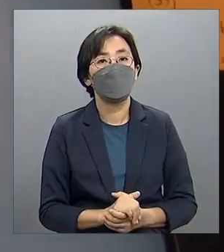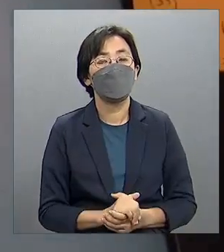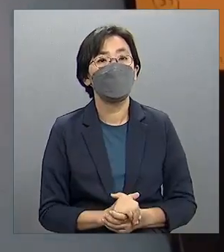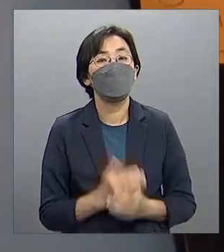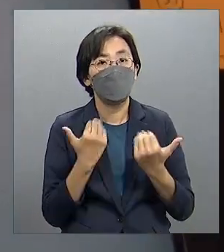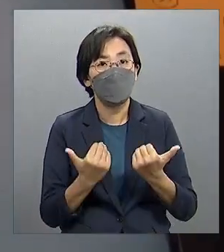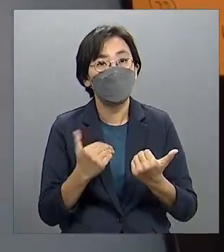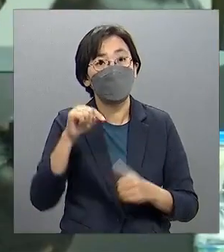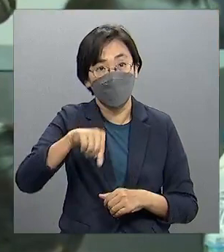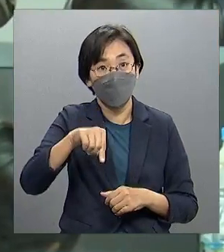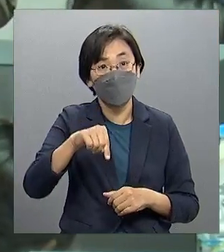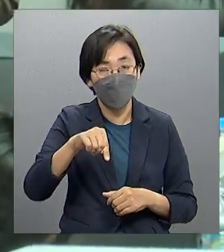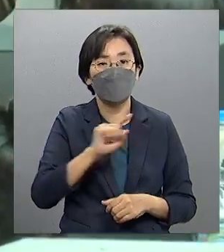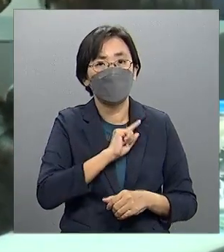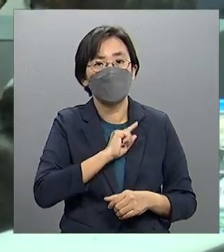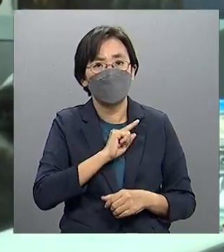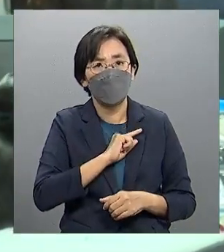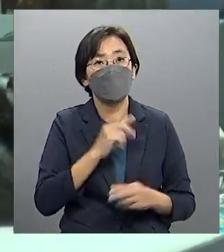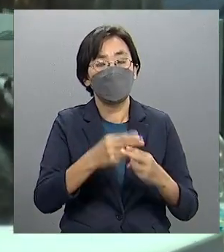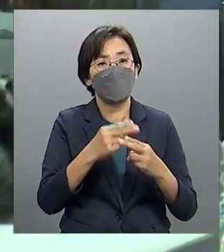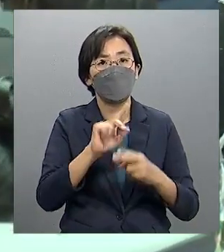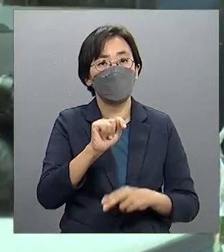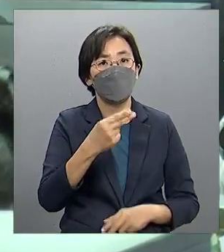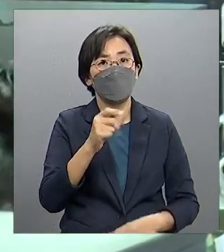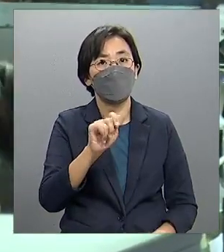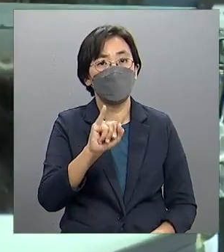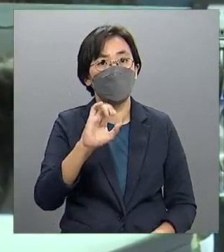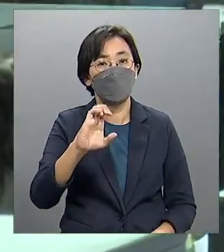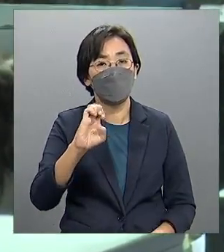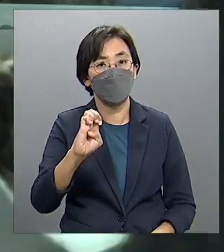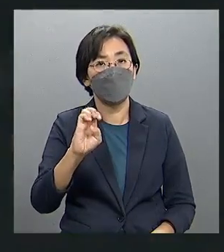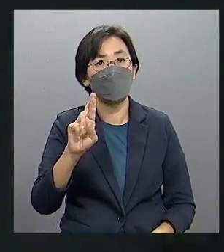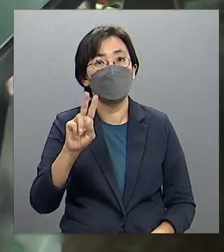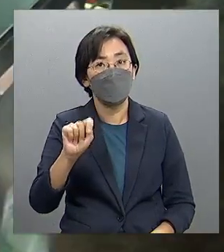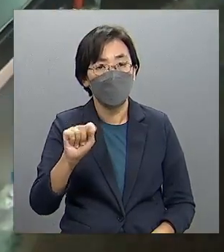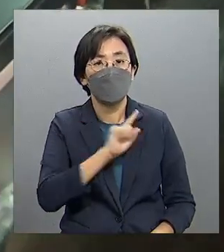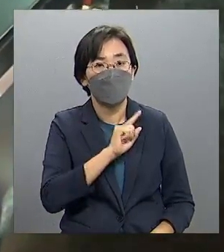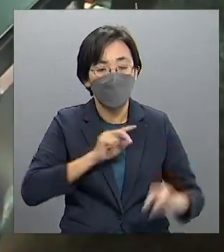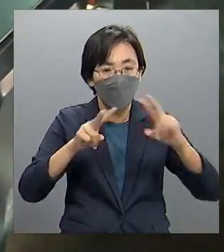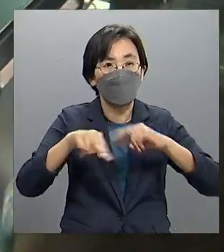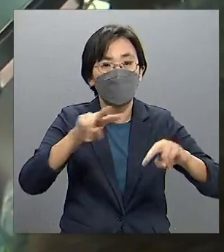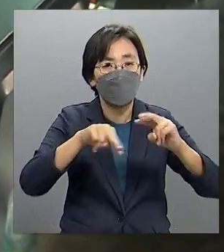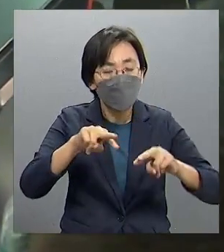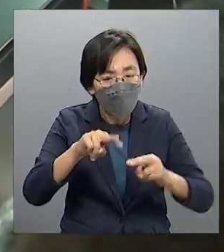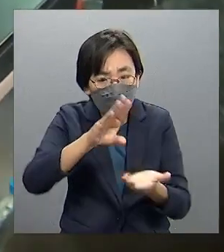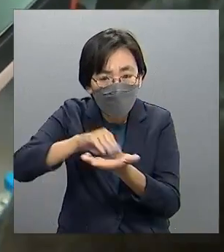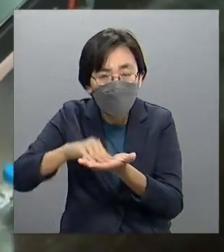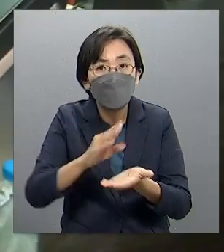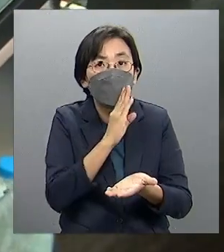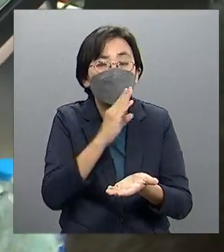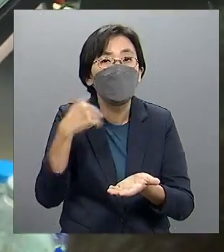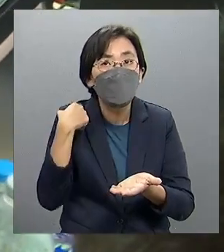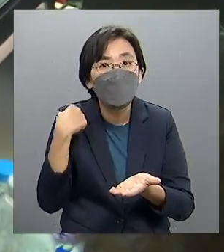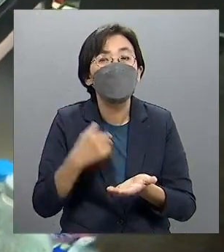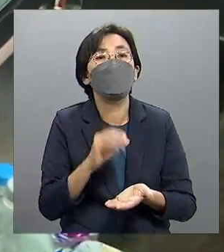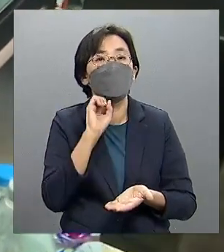วนะครับไทยเซิร์ชก็ปัจจุบันก็รับหน้าที่ทำหน้าที่เป็น National Search ไปก่อนเพราะฉะนั้นก็1เป็น1ในช่องทางที่จะรายงานเข้าไปครับ